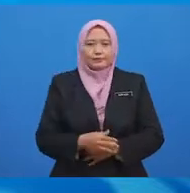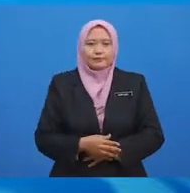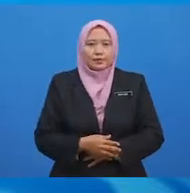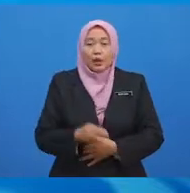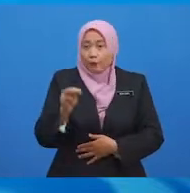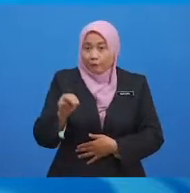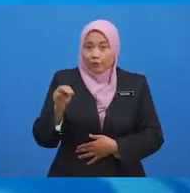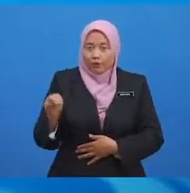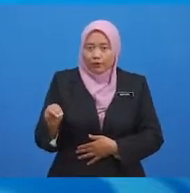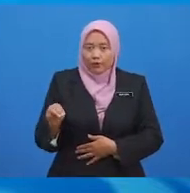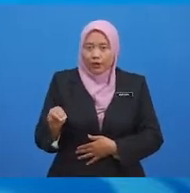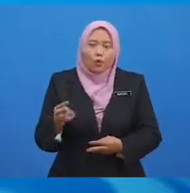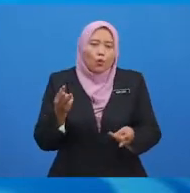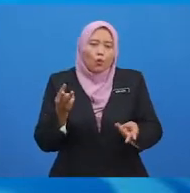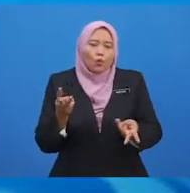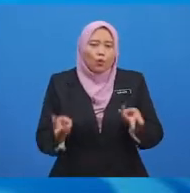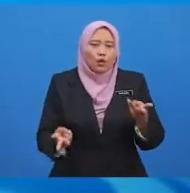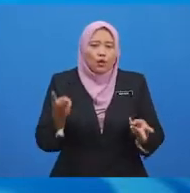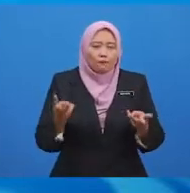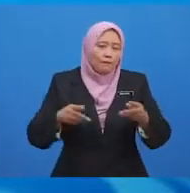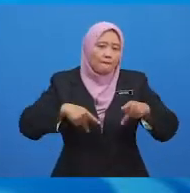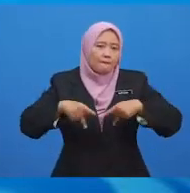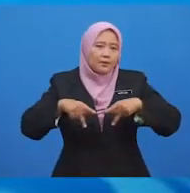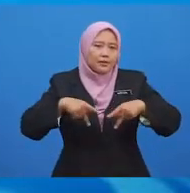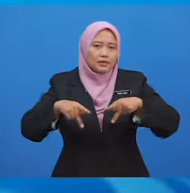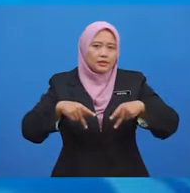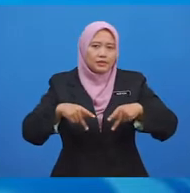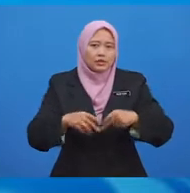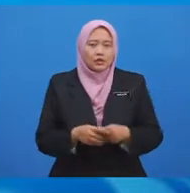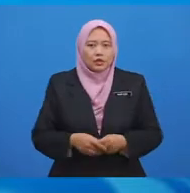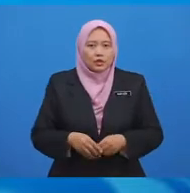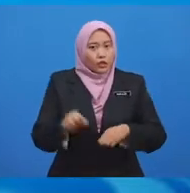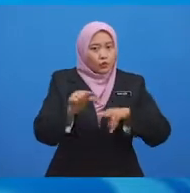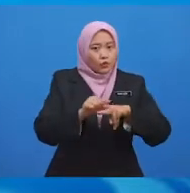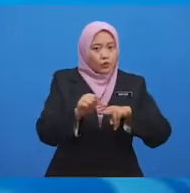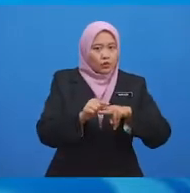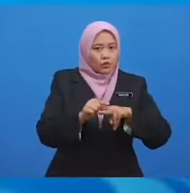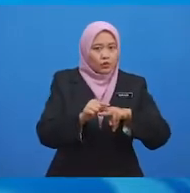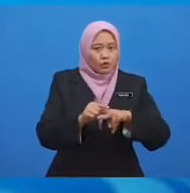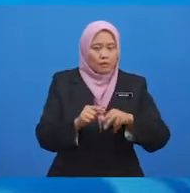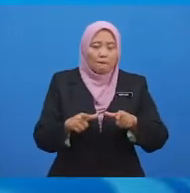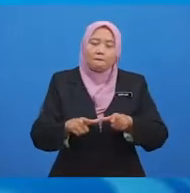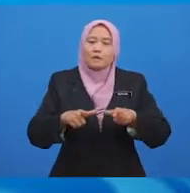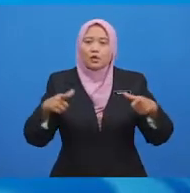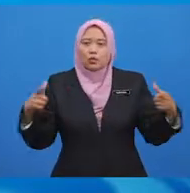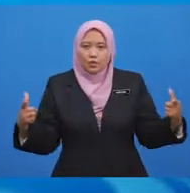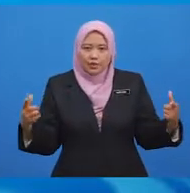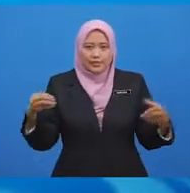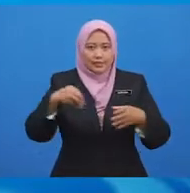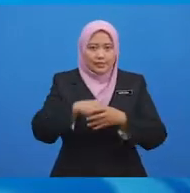Murid-murid, walaupun plastik digunakan secara meluas dalam kehidupan